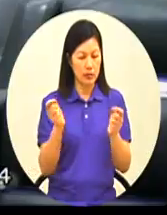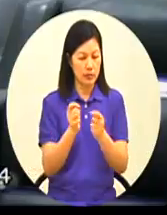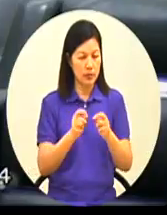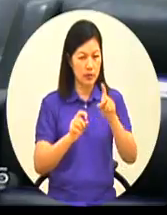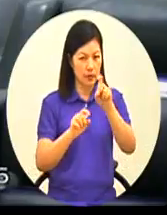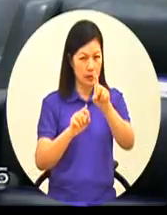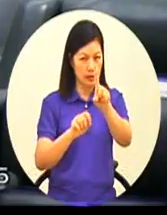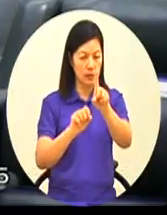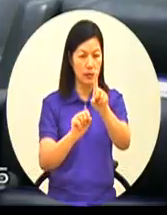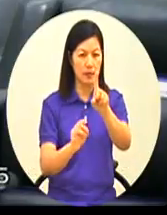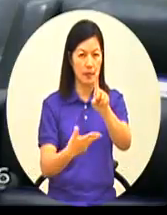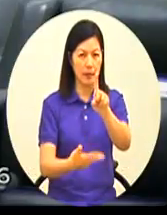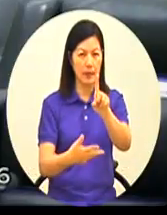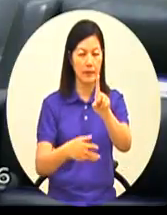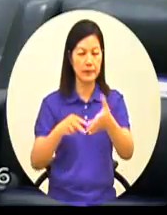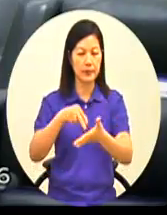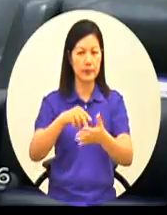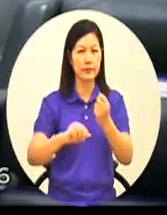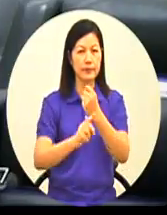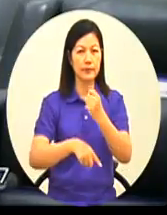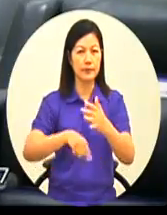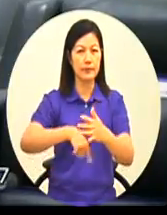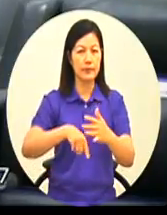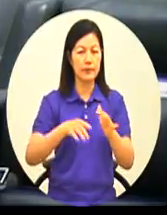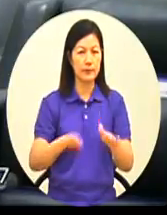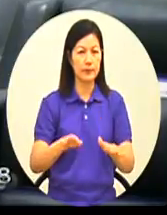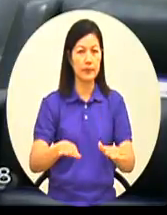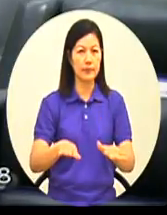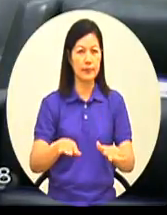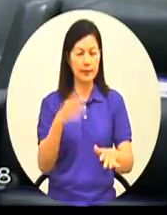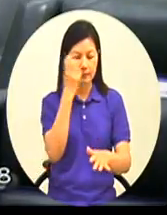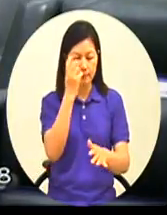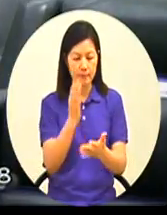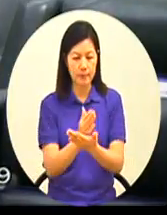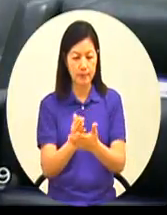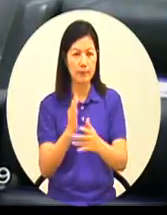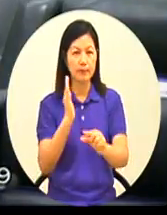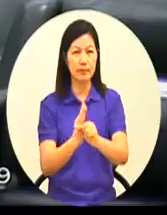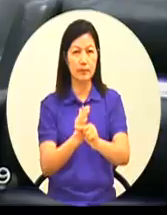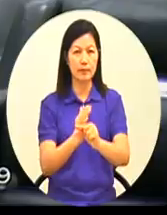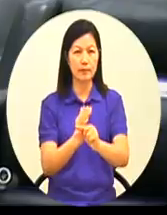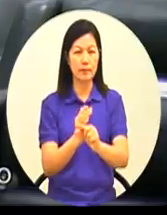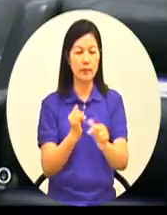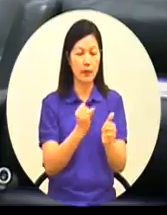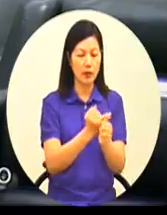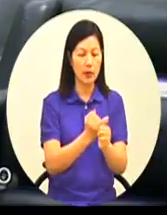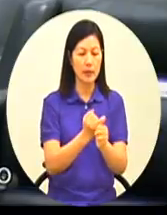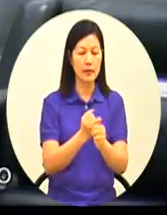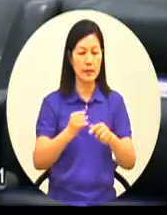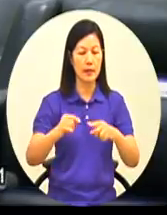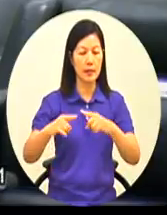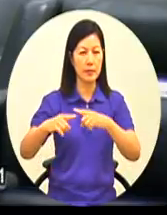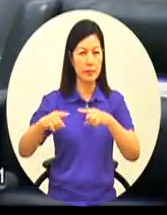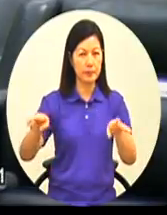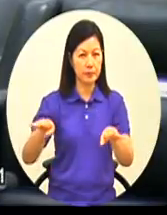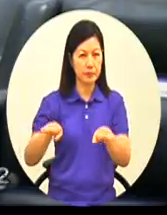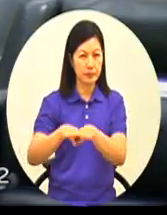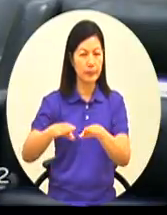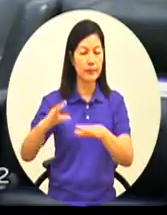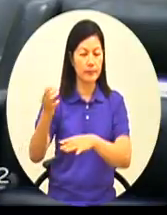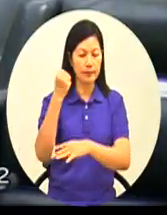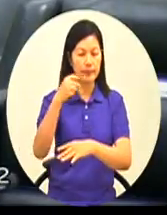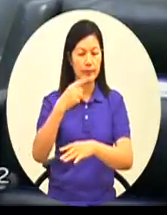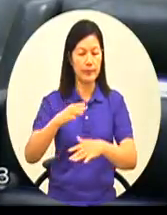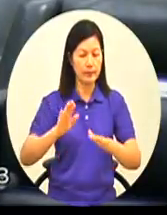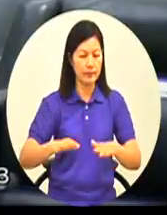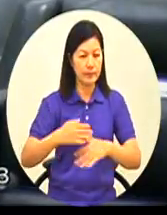事情而已，我们立法院现在正在审议的就是我们这个婚姻平权的法案。那目前它的进度就是通